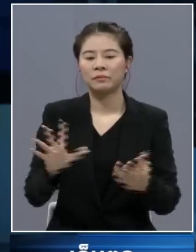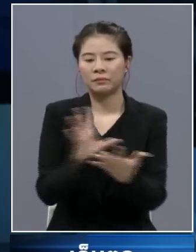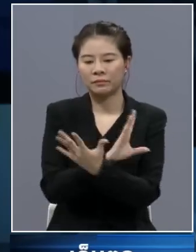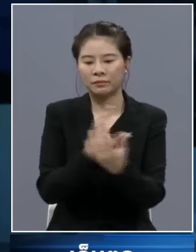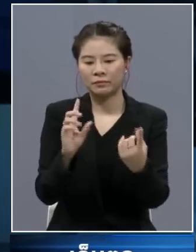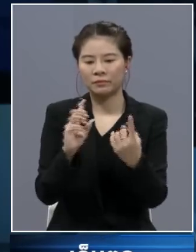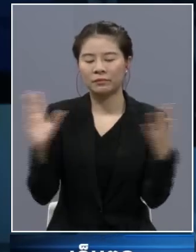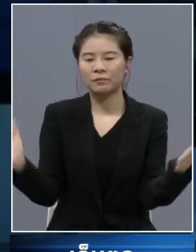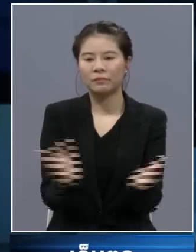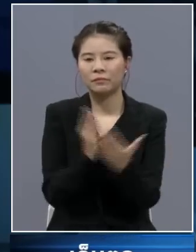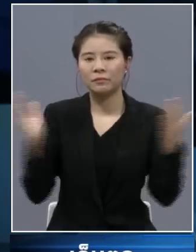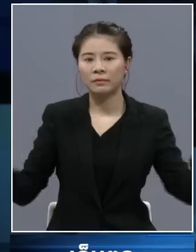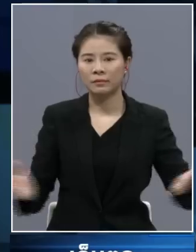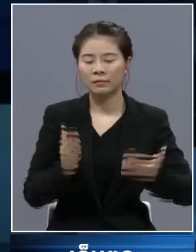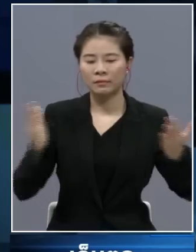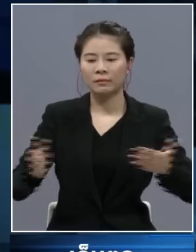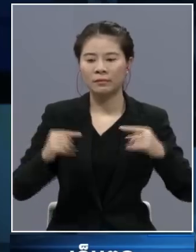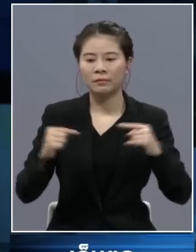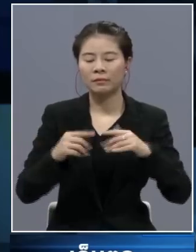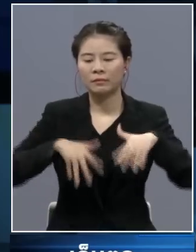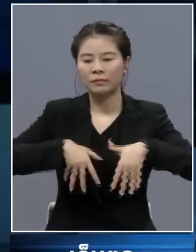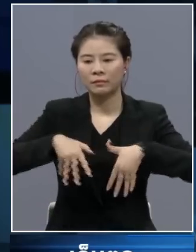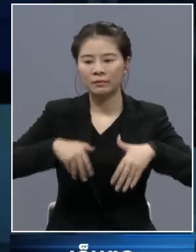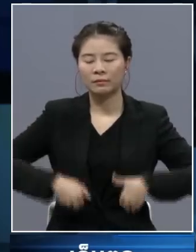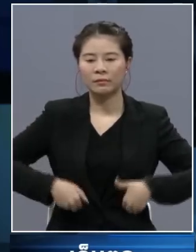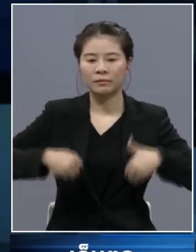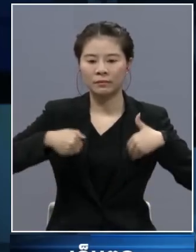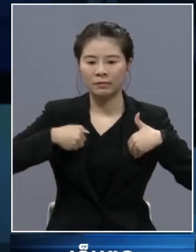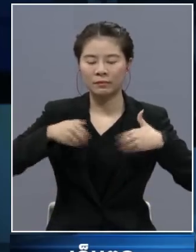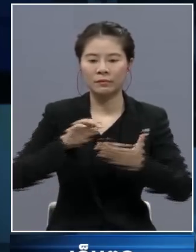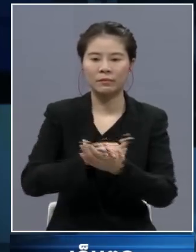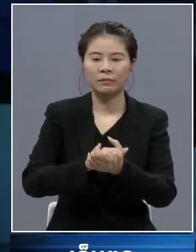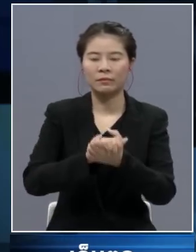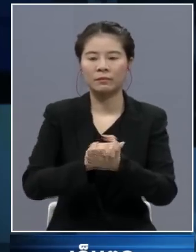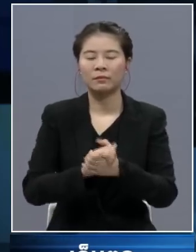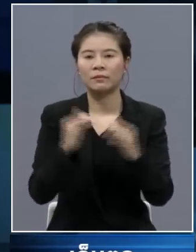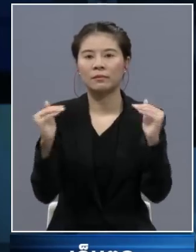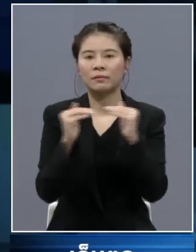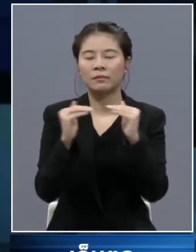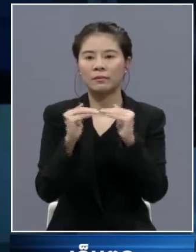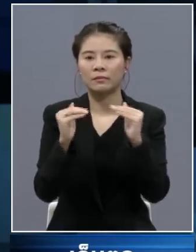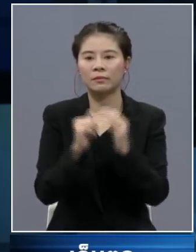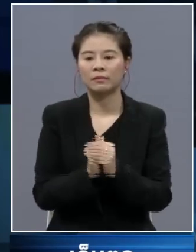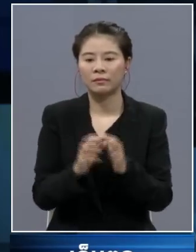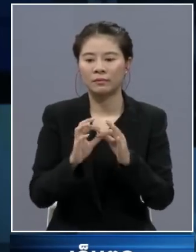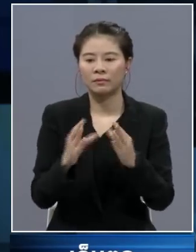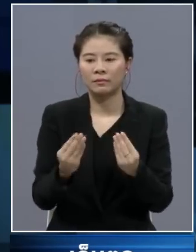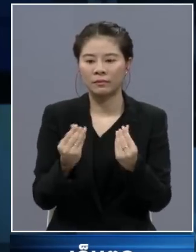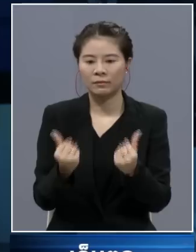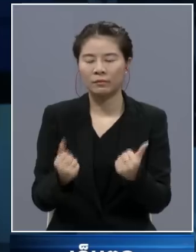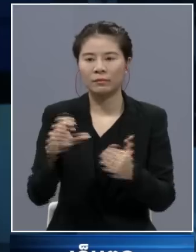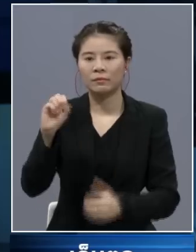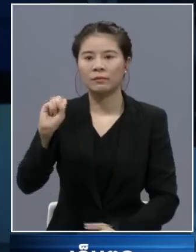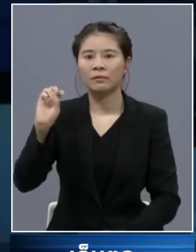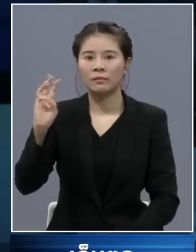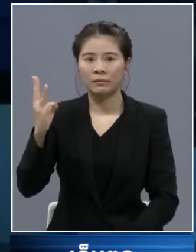ผลักดันกฎหมายสมรสเท่าเทียมสร้างสันติภาพอย่างยั่งยืนในชายแดนใต้ปฏิรูปที่ดินทั้งระบบแล้วก็ระบบสวัสดิการ